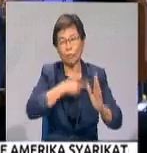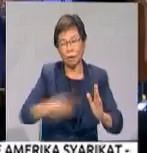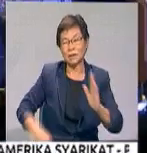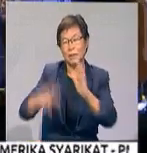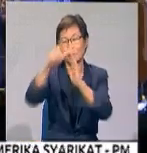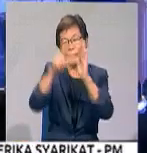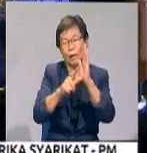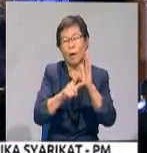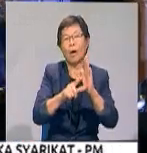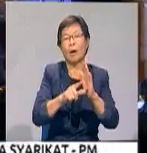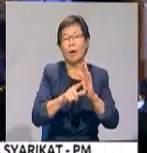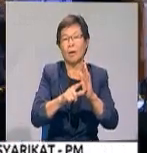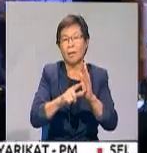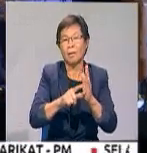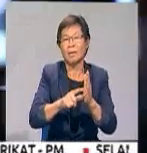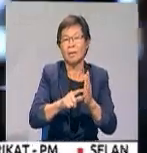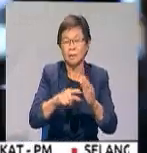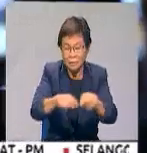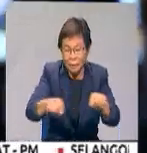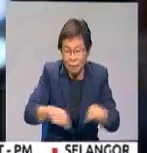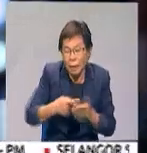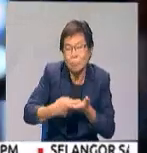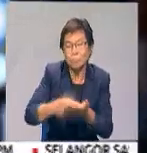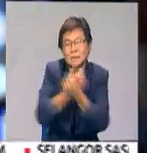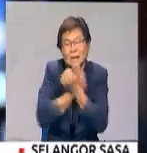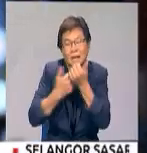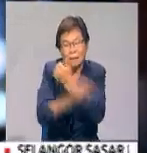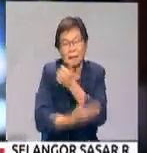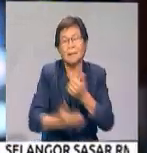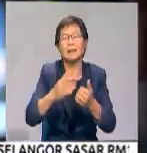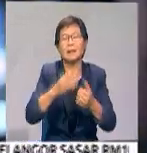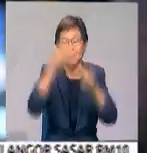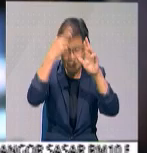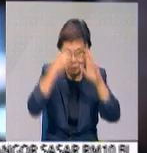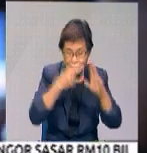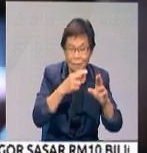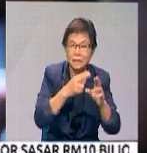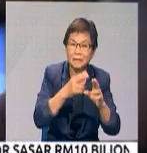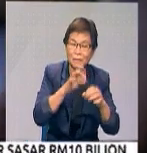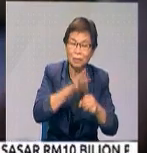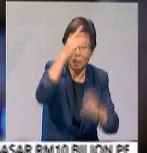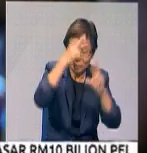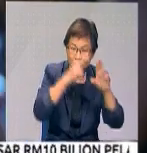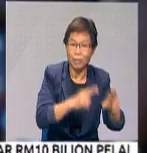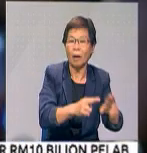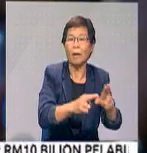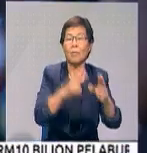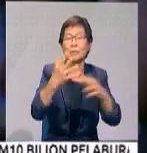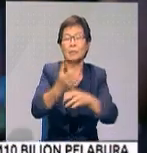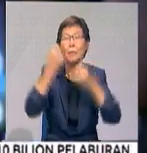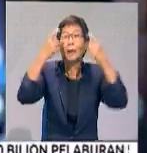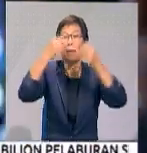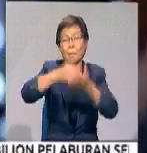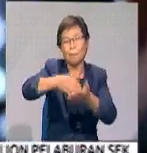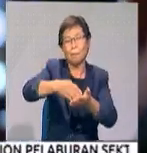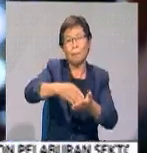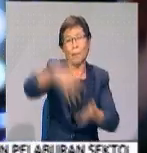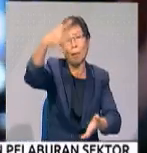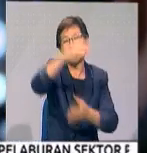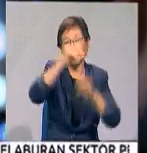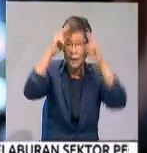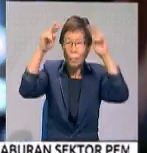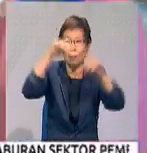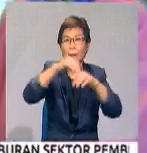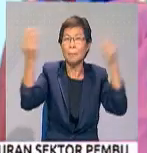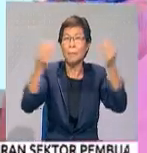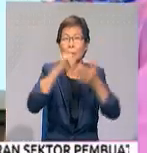sebagai satu platform membincangkan semangat kesetiaan rakyat kepada raja dan negara dalam mencapai kemakmuran dan keamanan. Pada